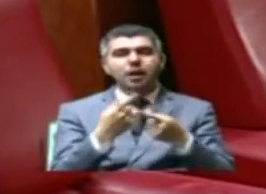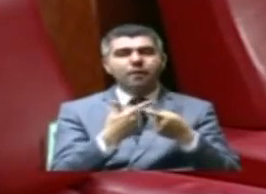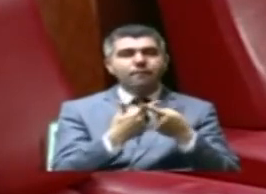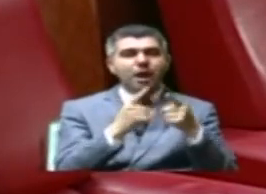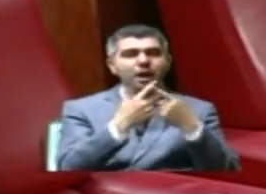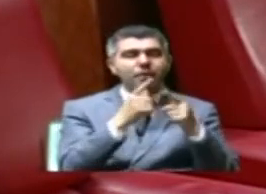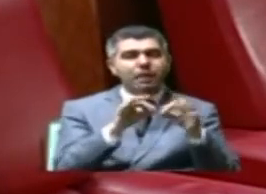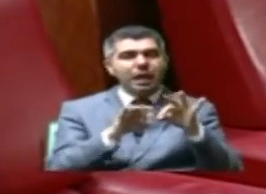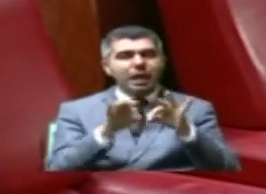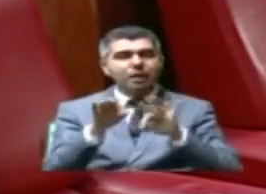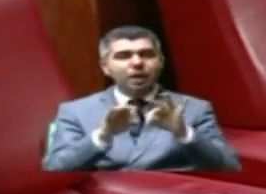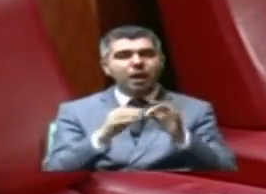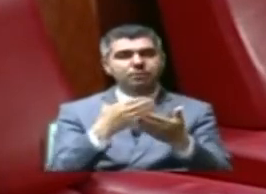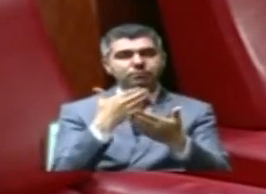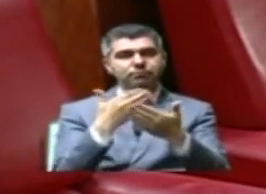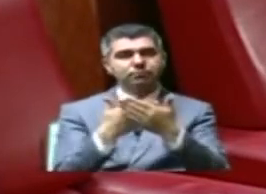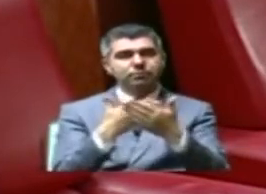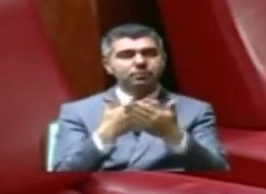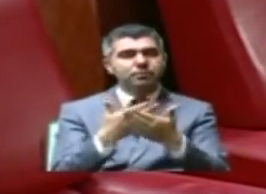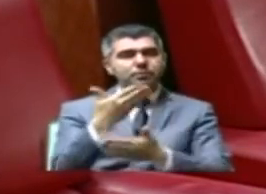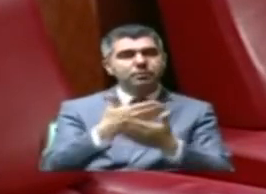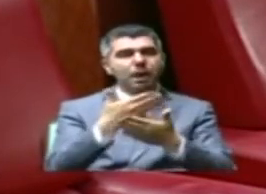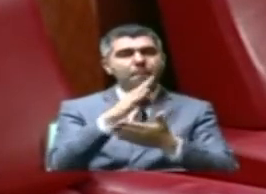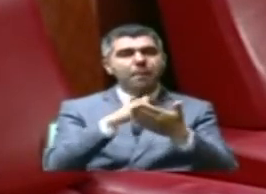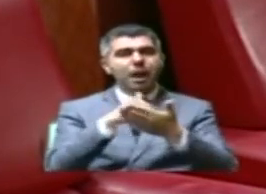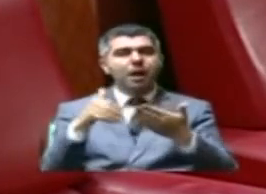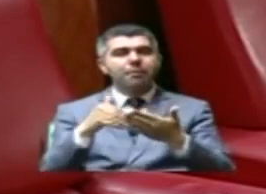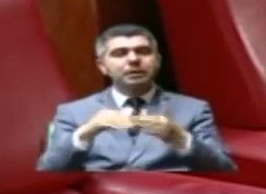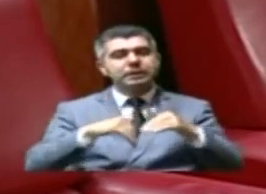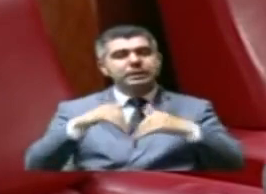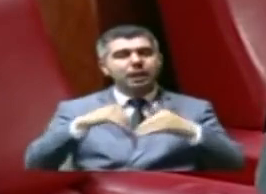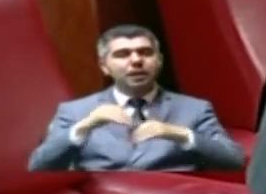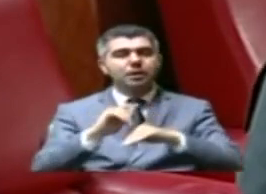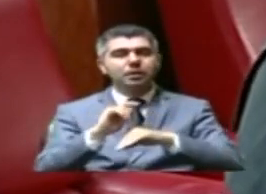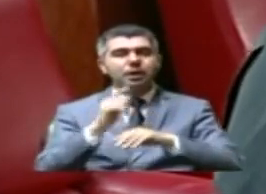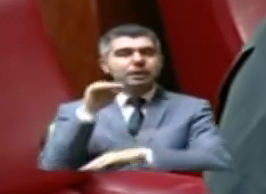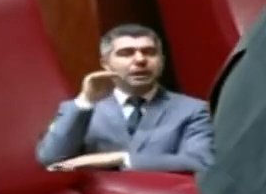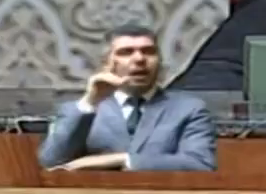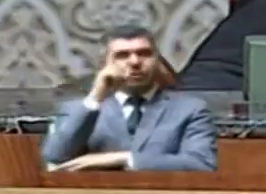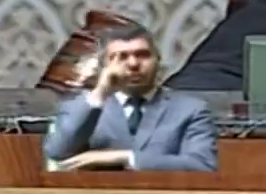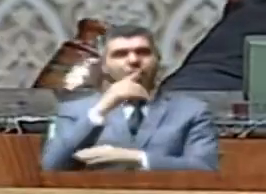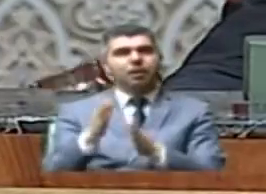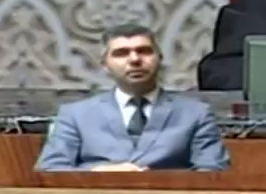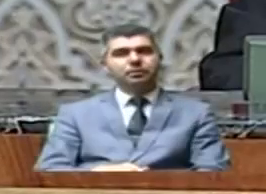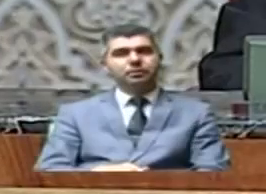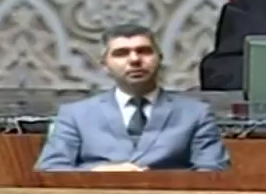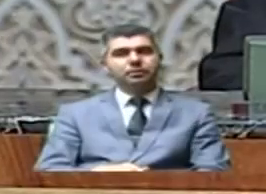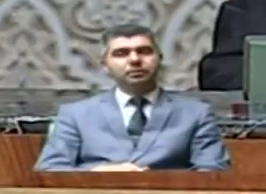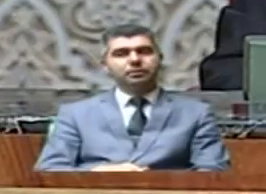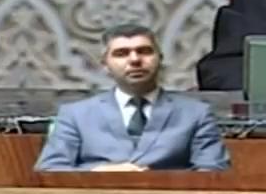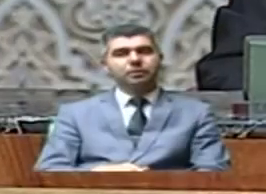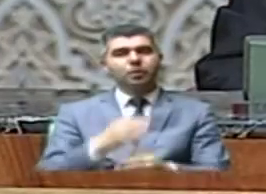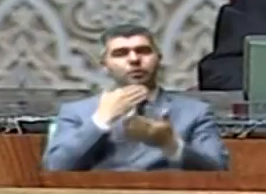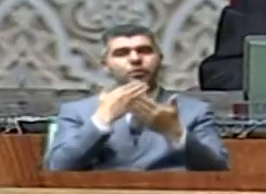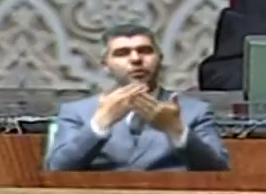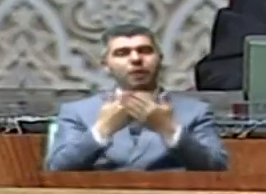ديال الإجراءات العملية في مجال البرنامج الطرقي في المناطق ديال الجنوب إن شئتم. شكرا لكم سيد الرئيس. شكرا، تفضل. شكرا